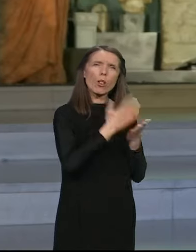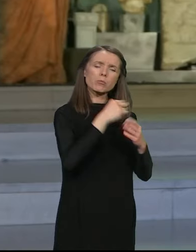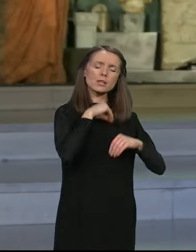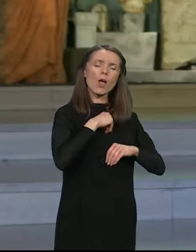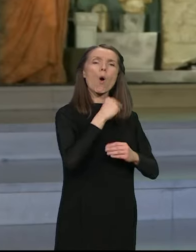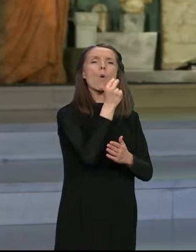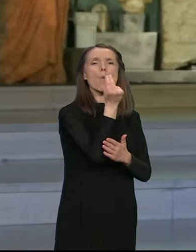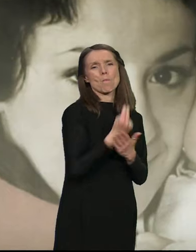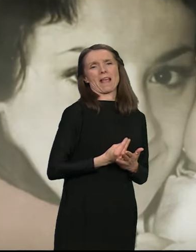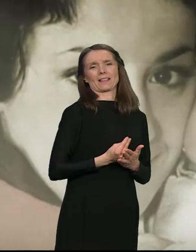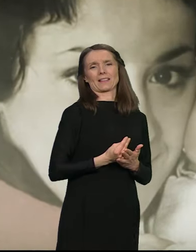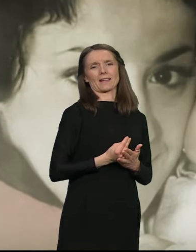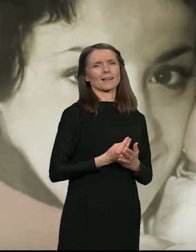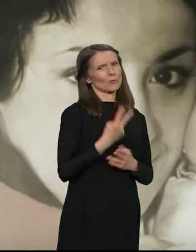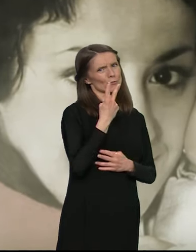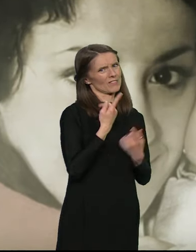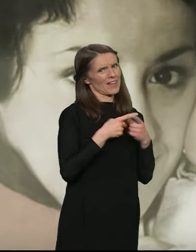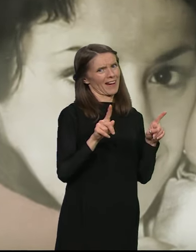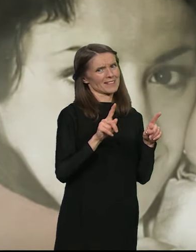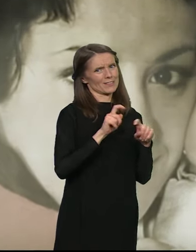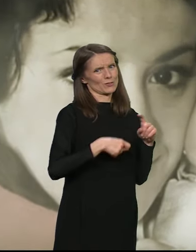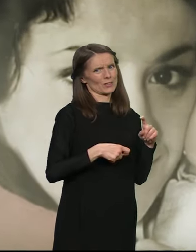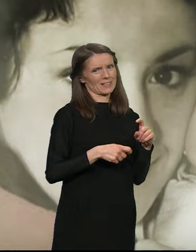dve različite stvari.